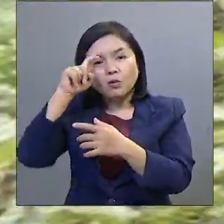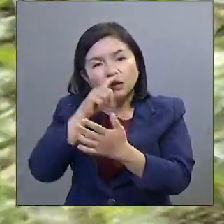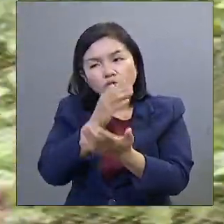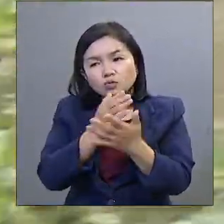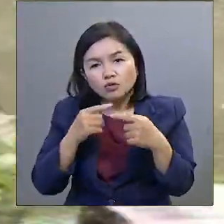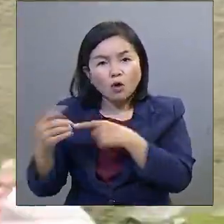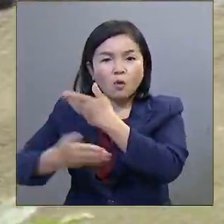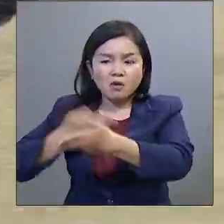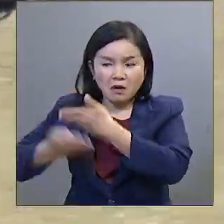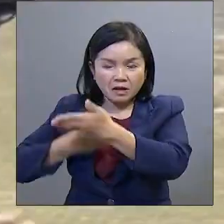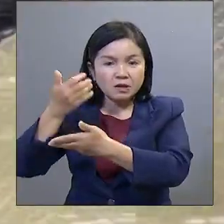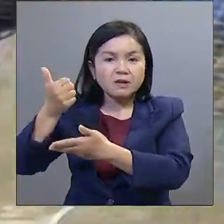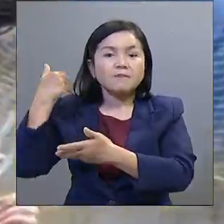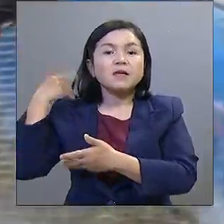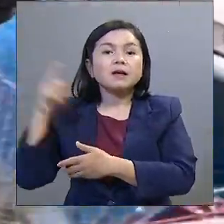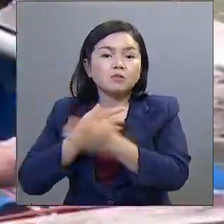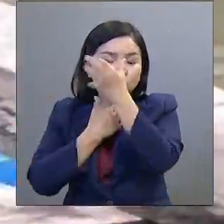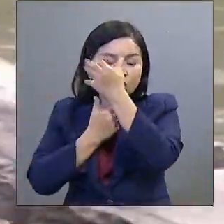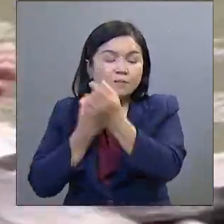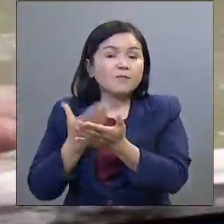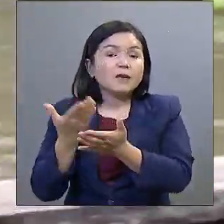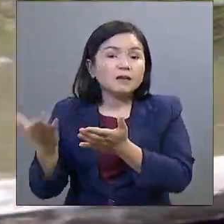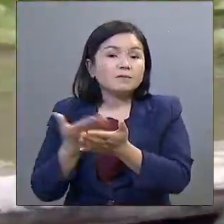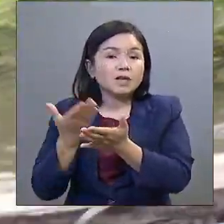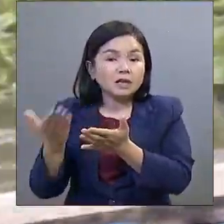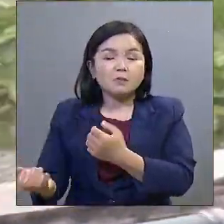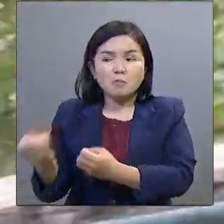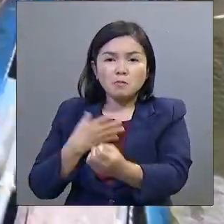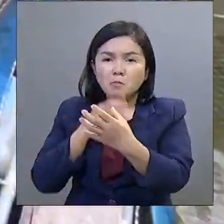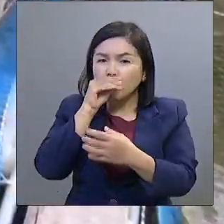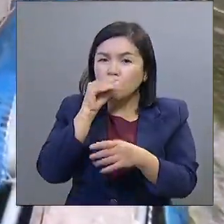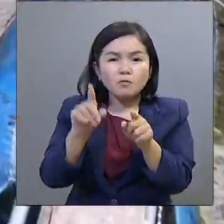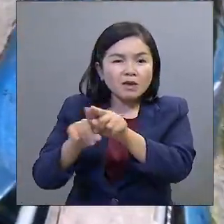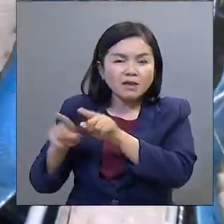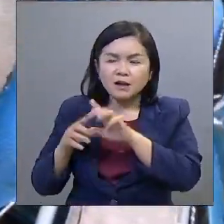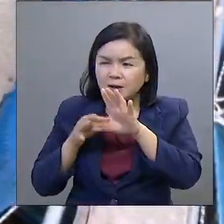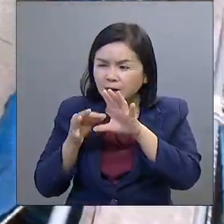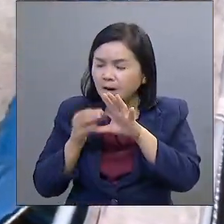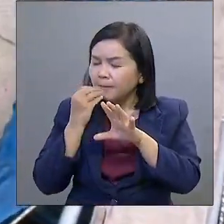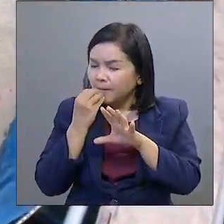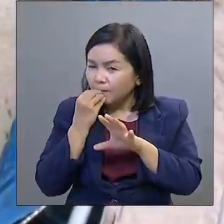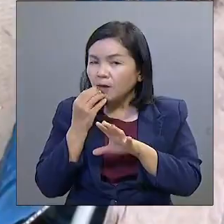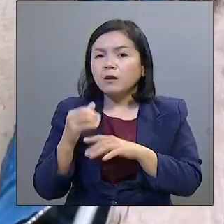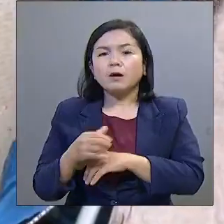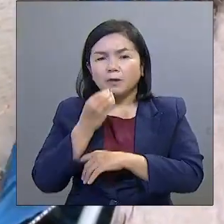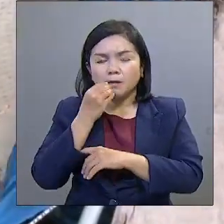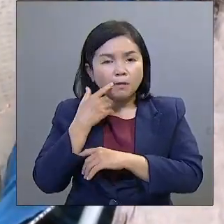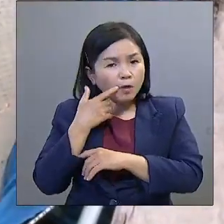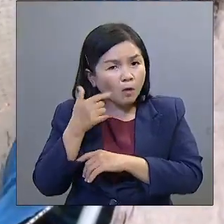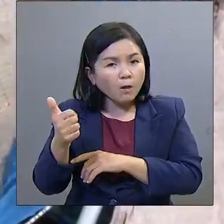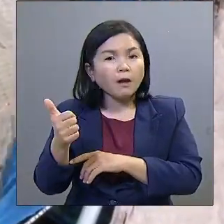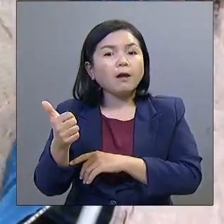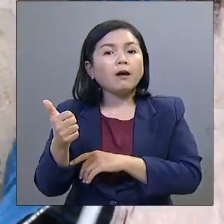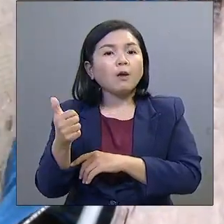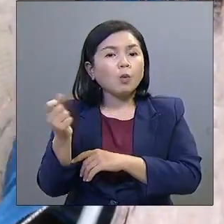ายได้ดีเป็นพิเศษขณะที่ลูกค้าประจำที่เดินทางมาซื้อเนี่ยก็ยืนยันเป็นเสียงเดียวกันนะครับว่าเนื้อปลากดเหลืองรสชาติอร่อยเหมือนปลาทั่ว